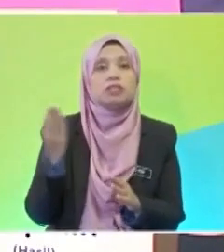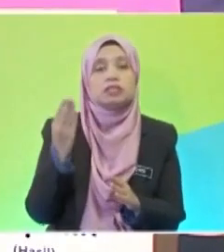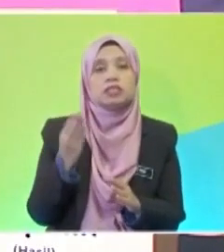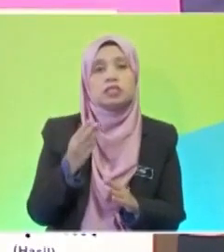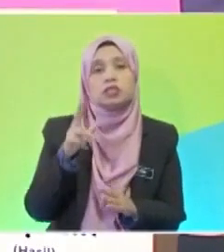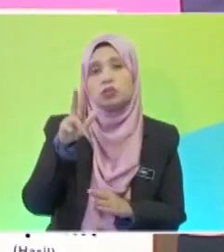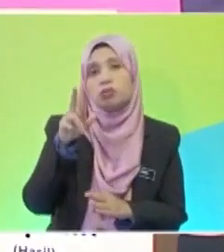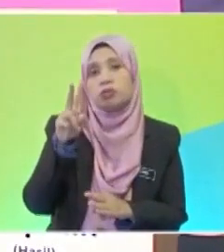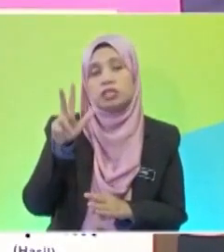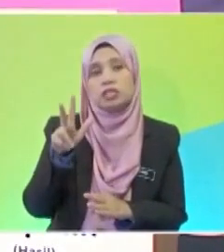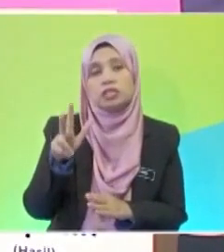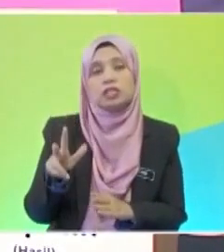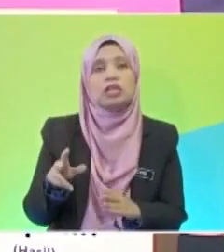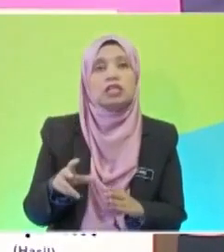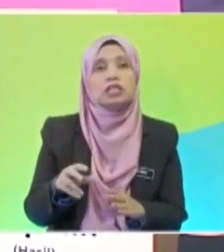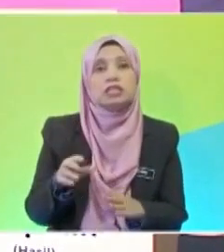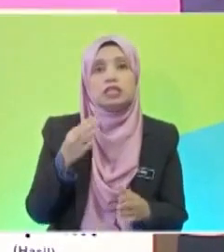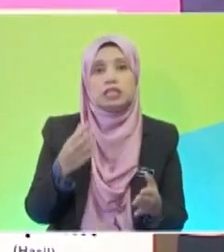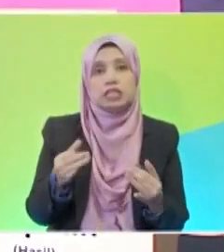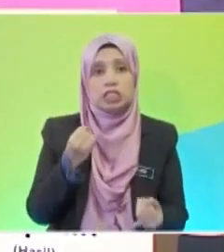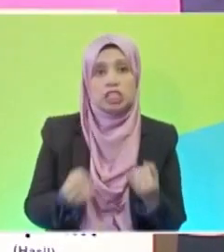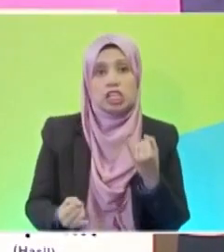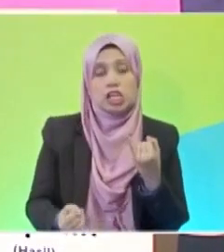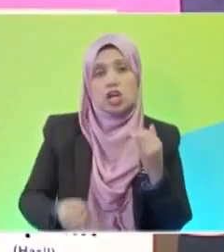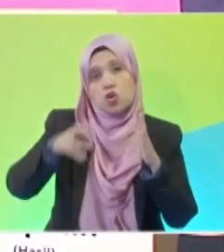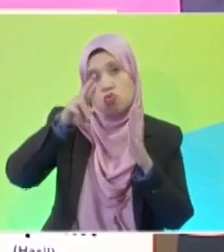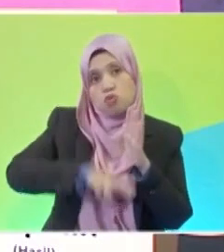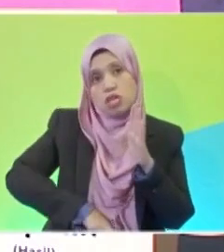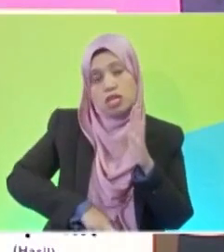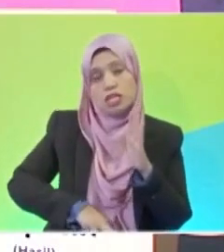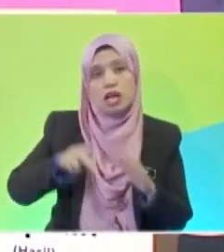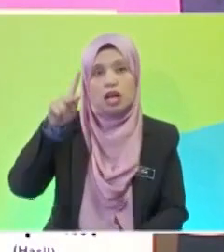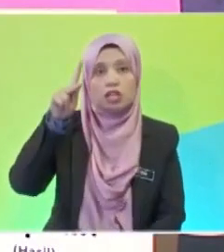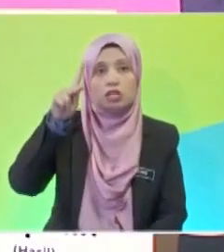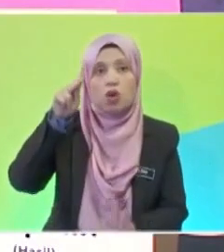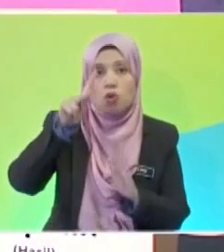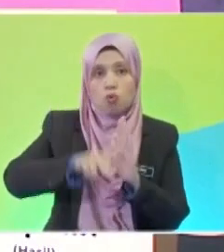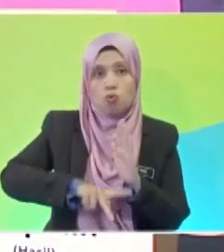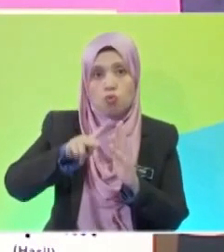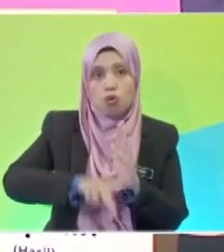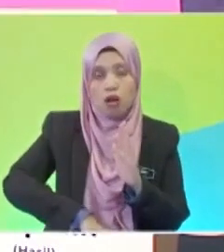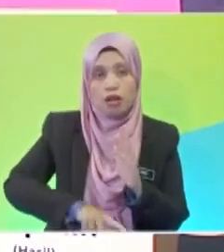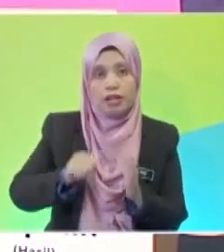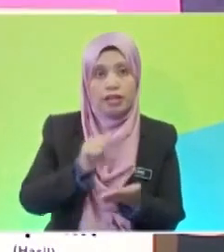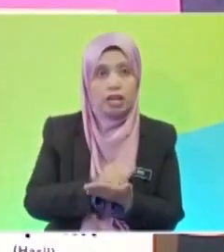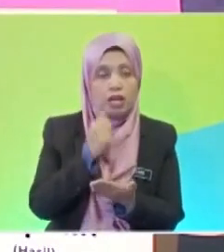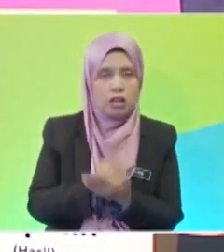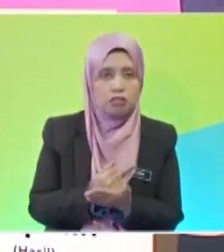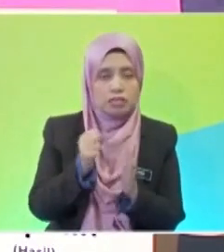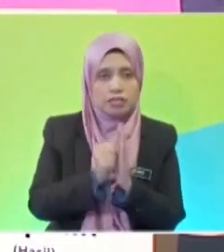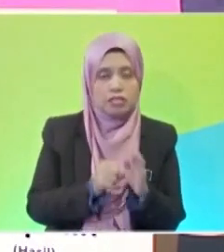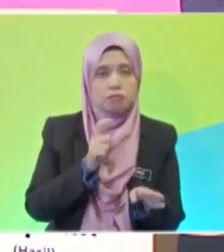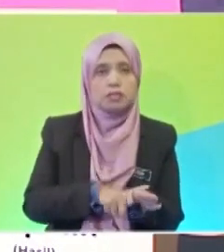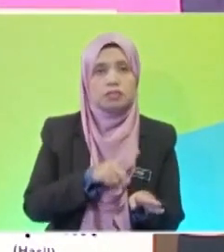2/3 macam biasa, dan jika rugi, ia akan mengurangkan akaun semasa. Tadi dia berada di sebelah